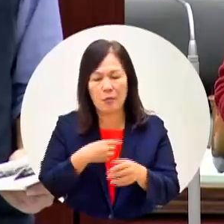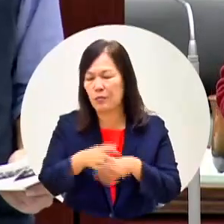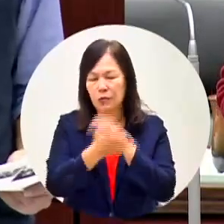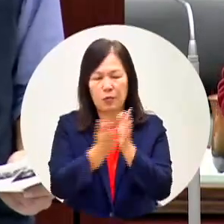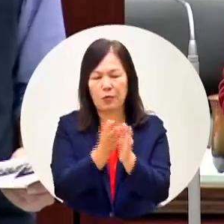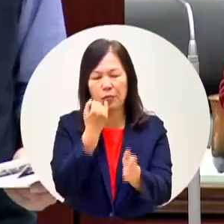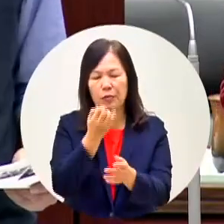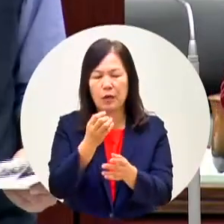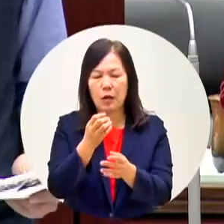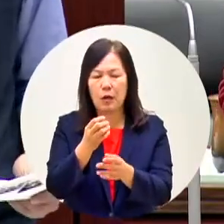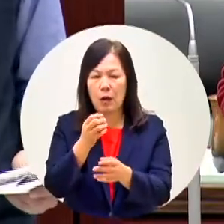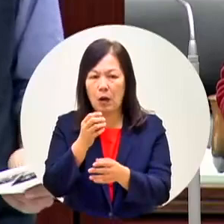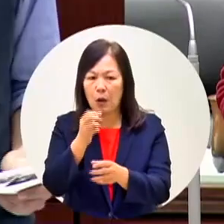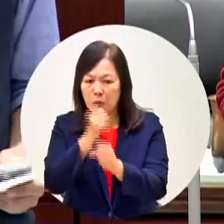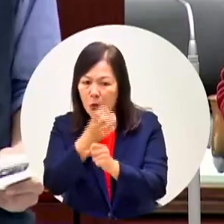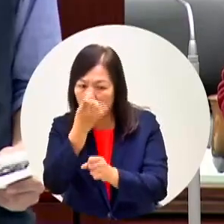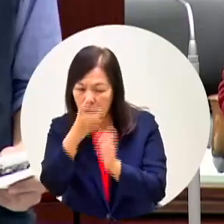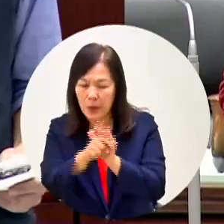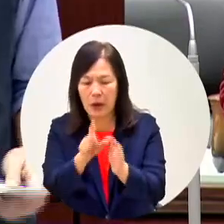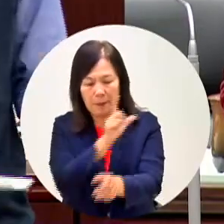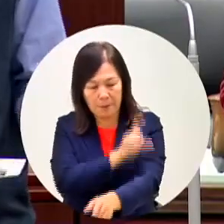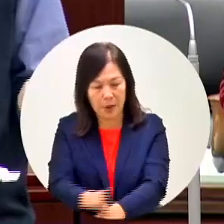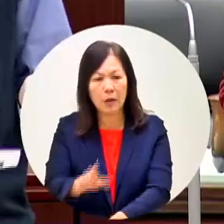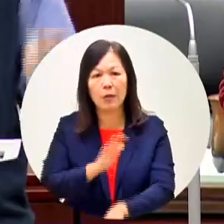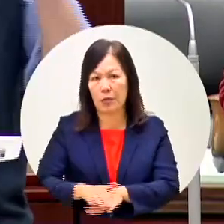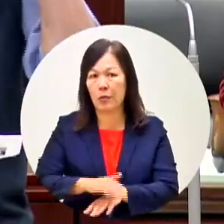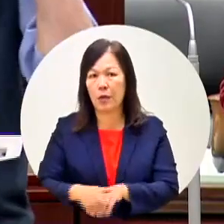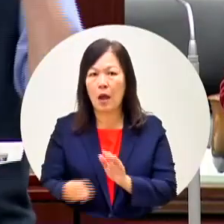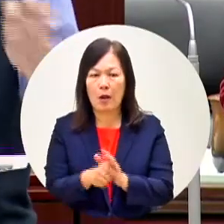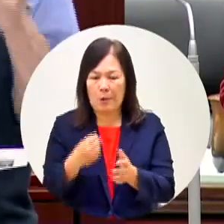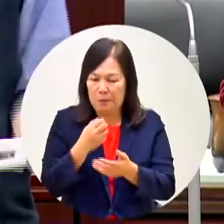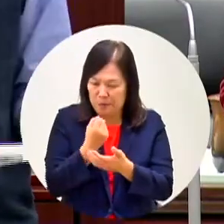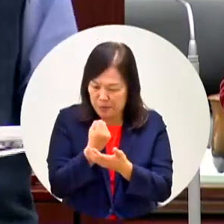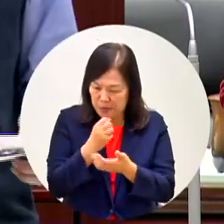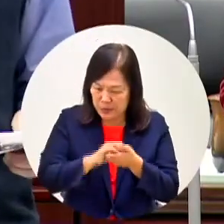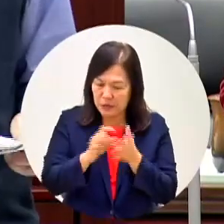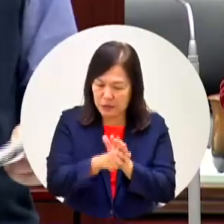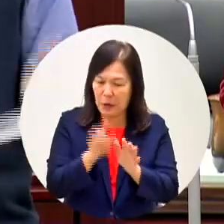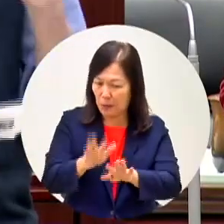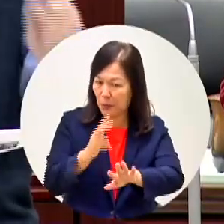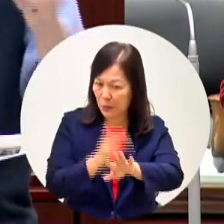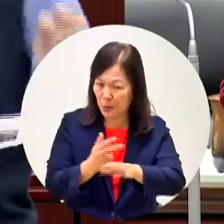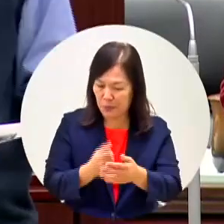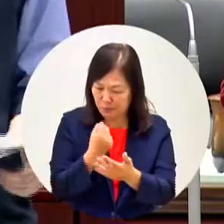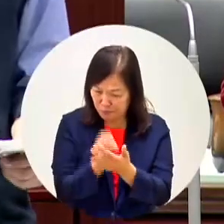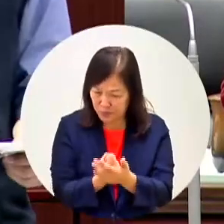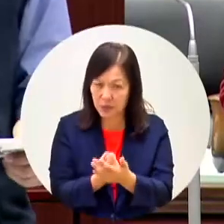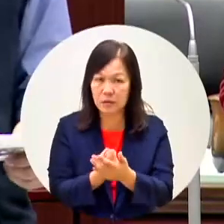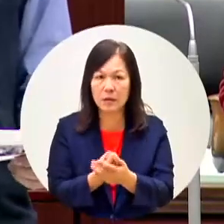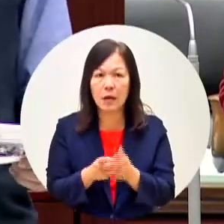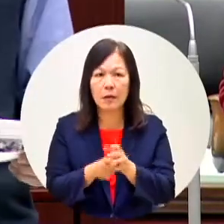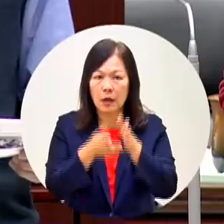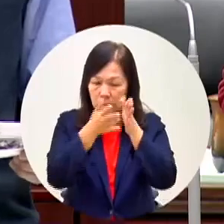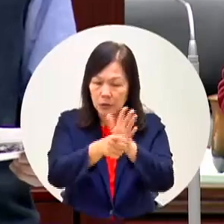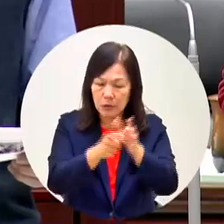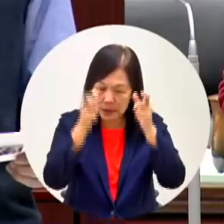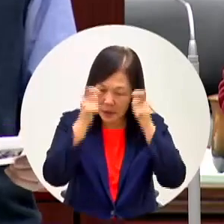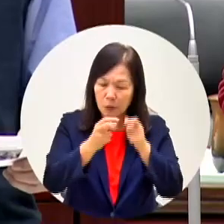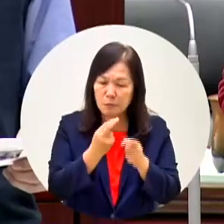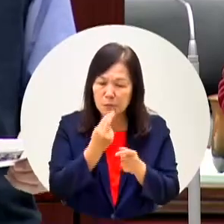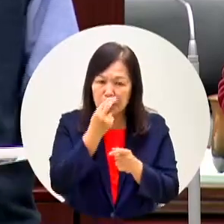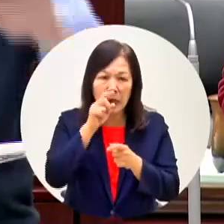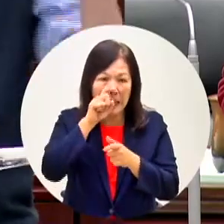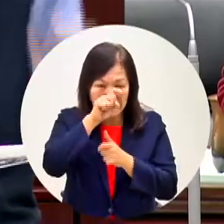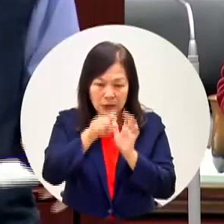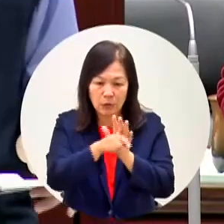志力，以及绝对必要的手段跟决心。我们要针对高雄的空污，一定要彻底解决，不然未